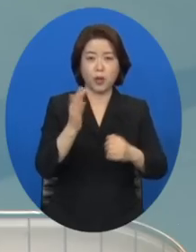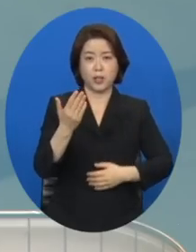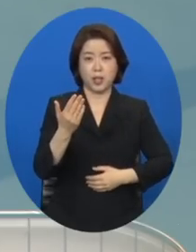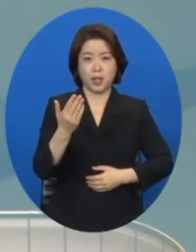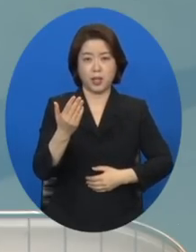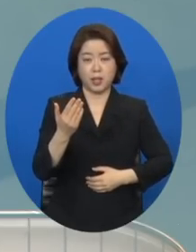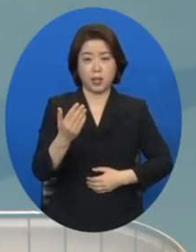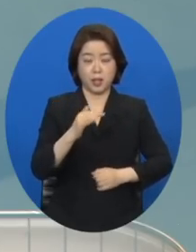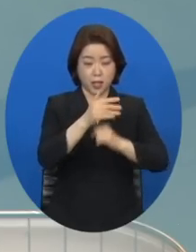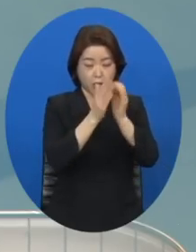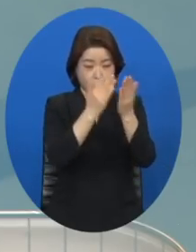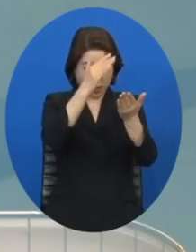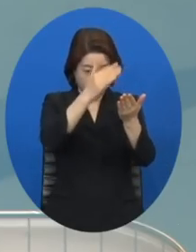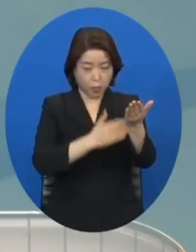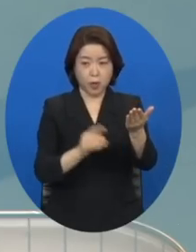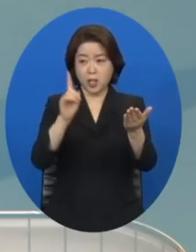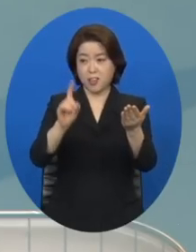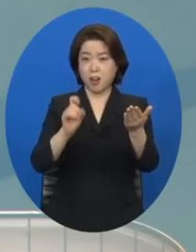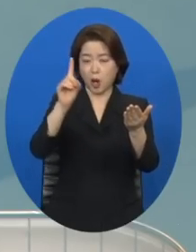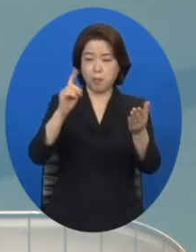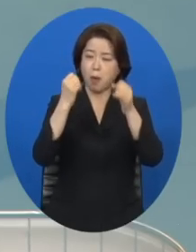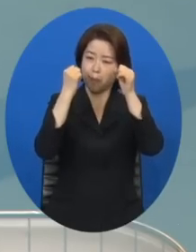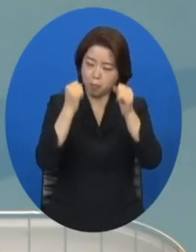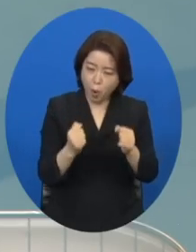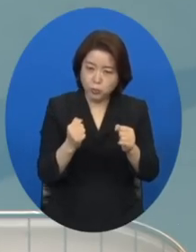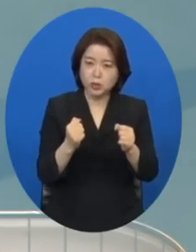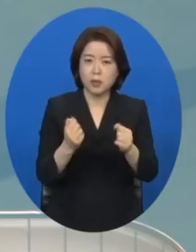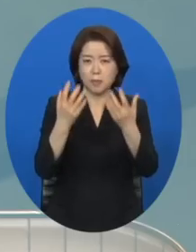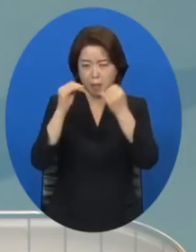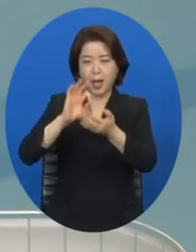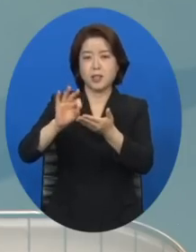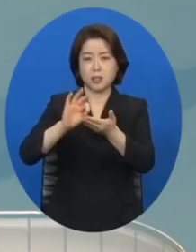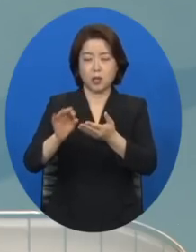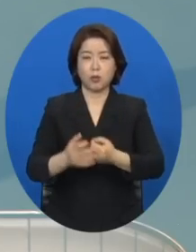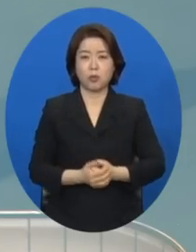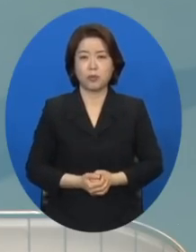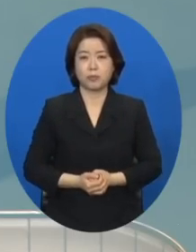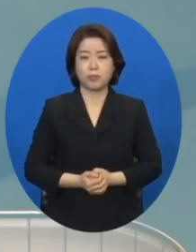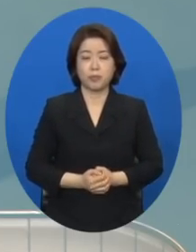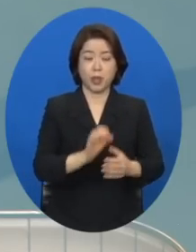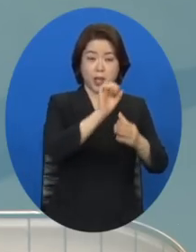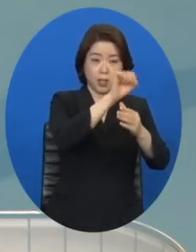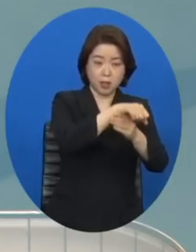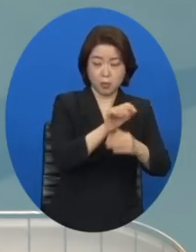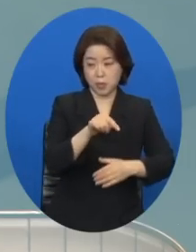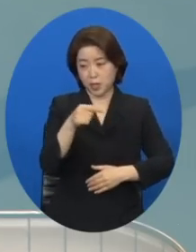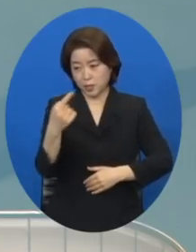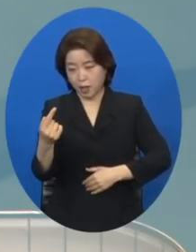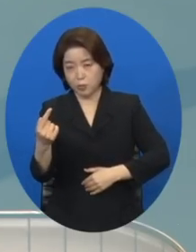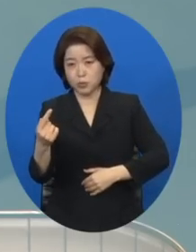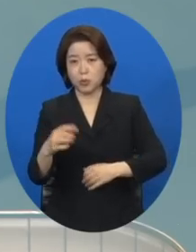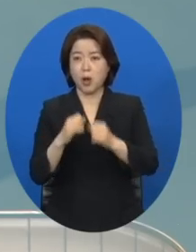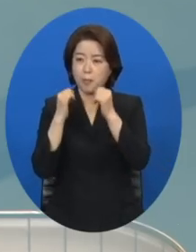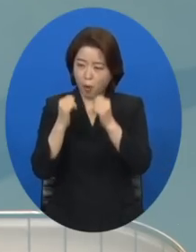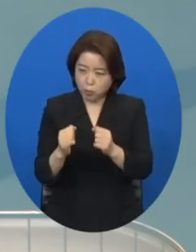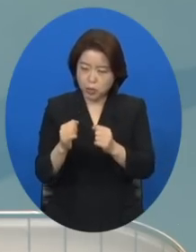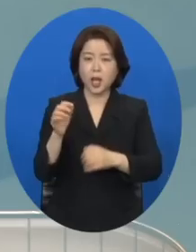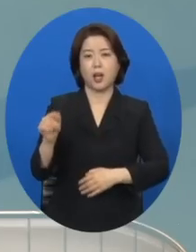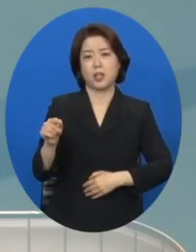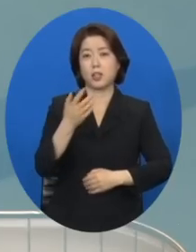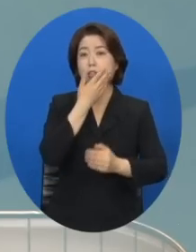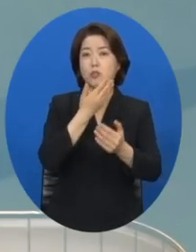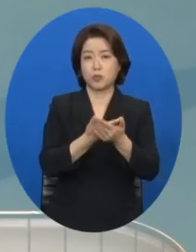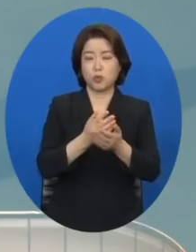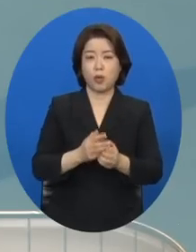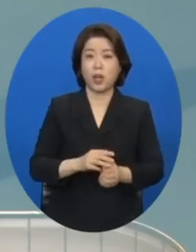11번 가장 많이 반복해서 등장하는 단어입니다 가장 중요한 단어죠 열매 다음으로 열매와 함께 그렇다면 무엇이